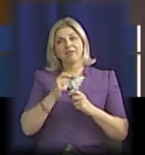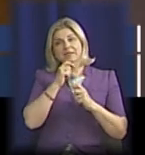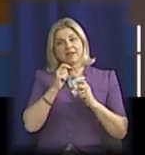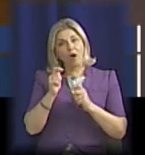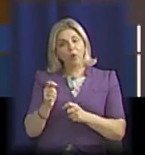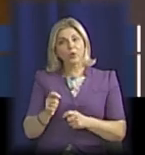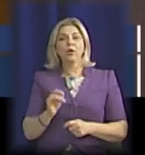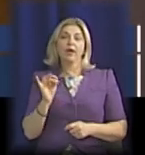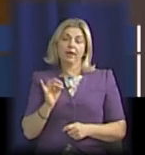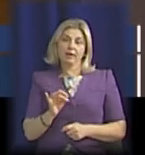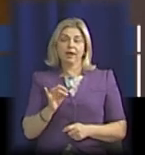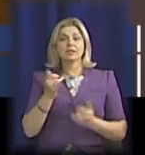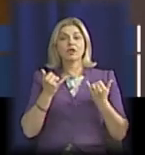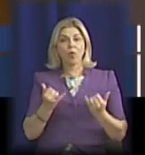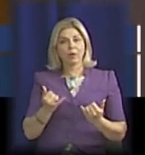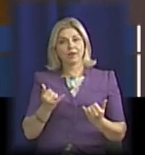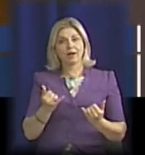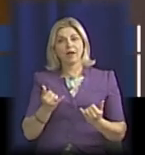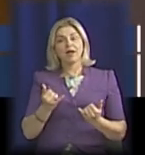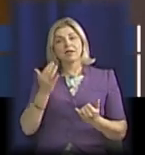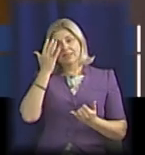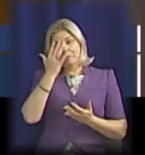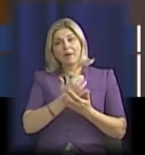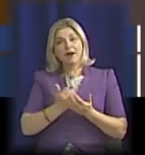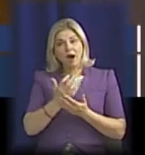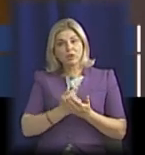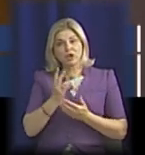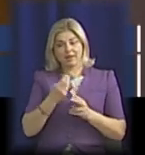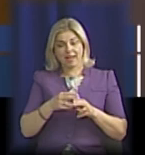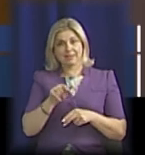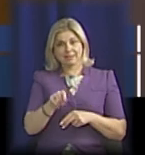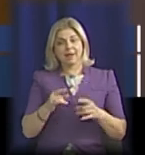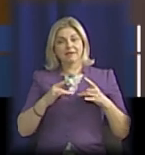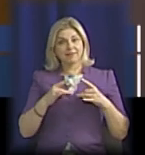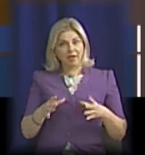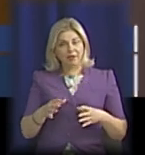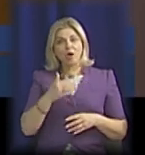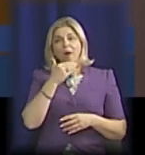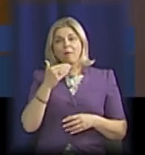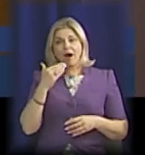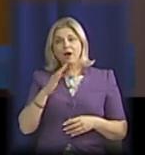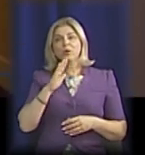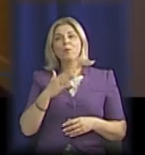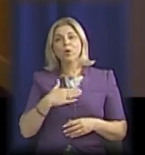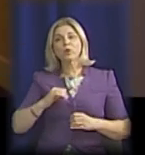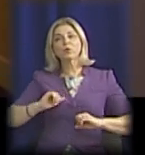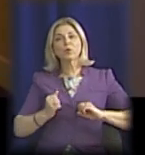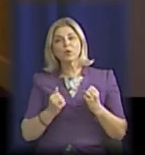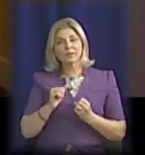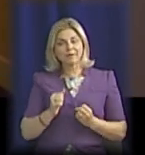І сьогодні, збираючись на це свято, багато моїх